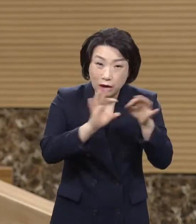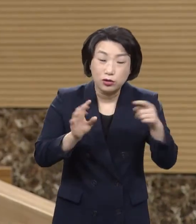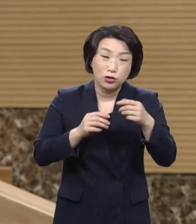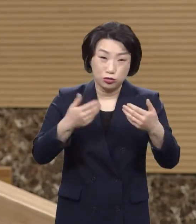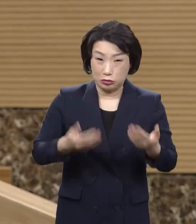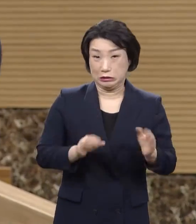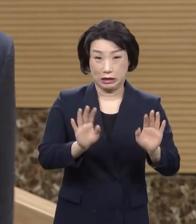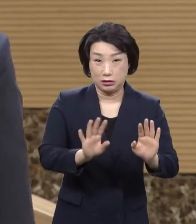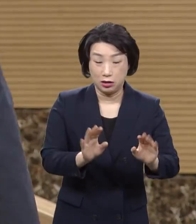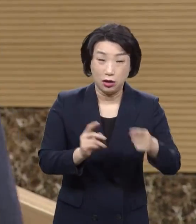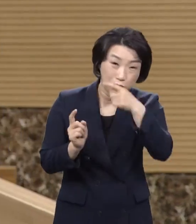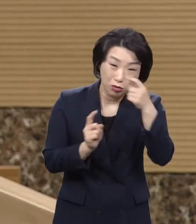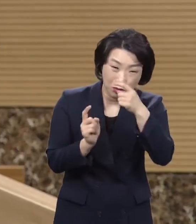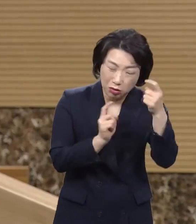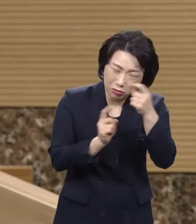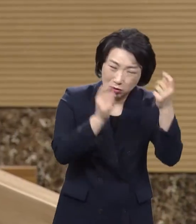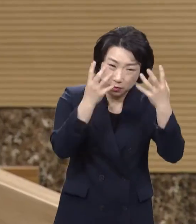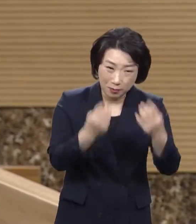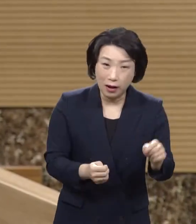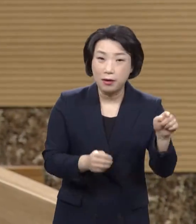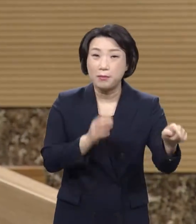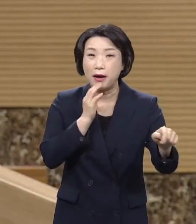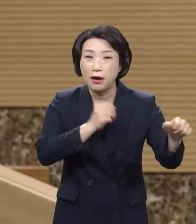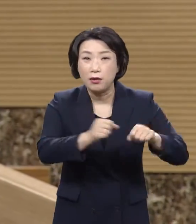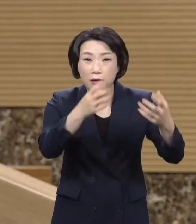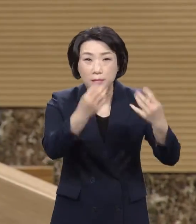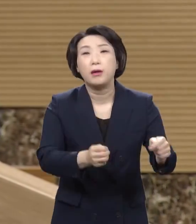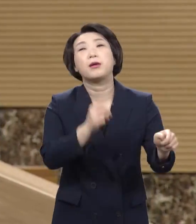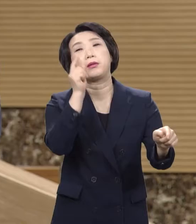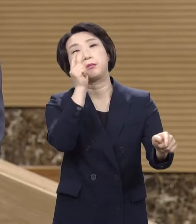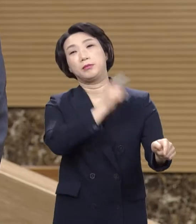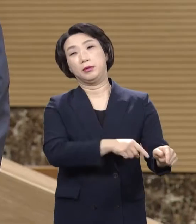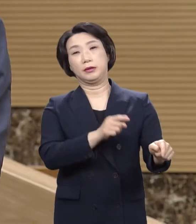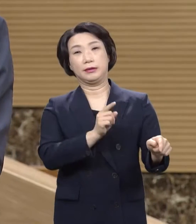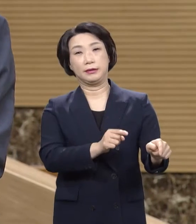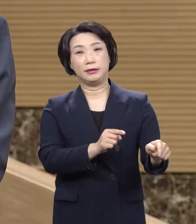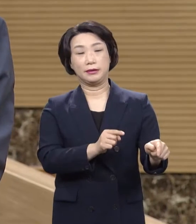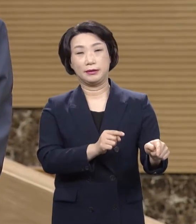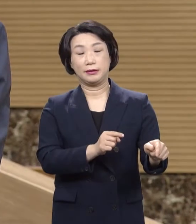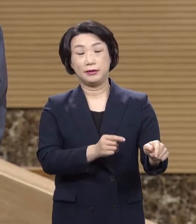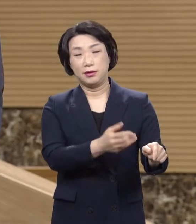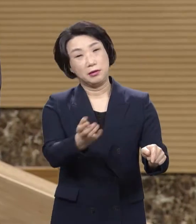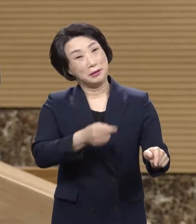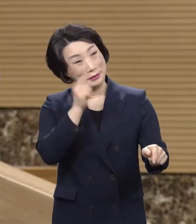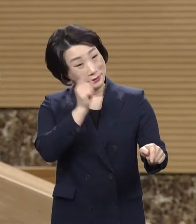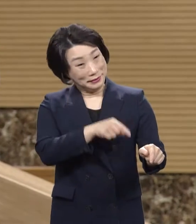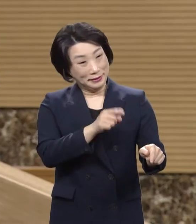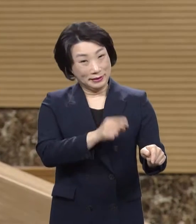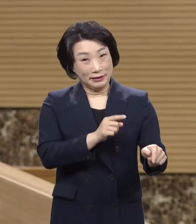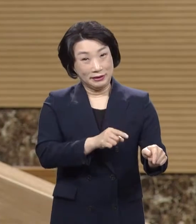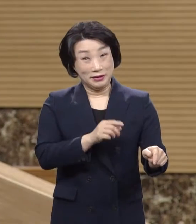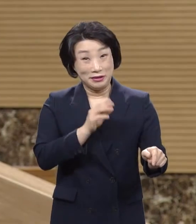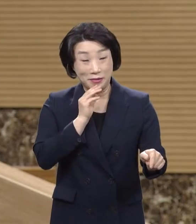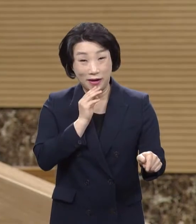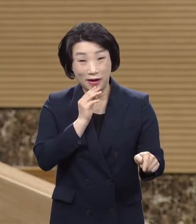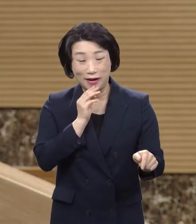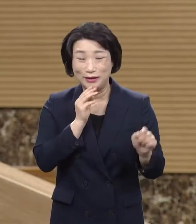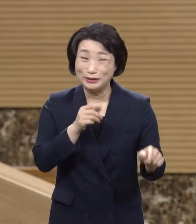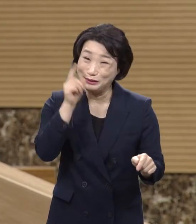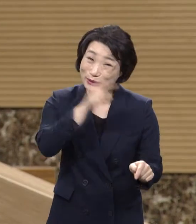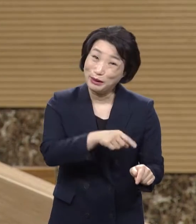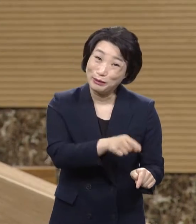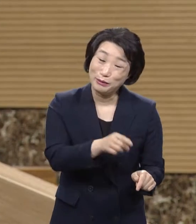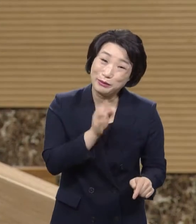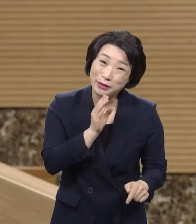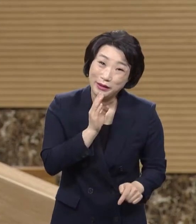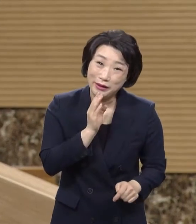미혹하고 유혹하고 별짓 다 하는 이 못된 놈, 어찌 이렇게 나쁜 놈일까? 응? 어찌 이렇게